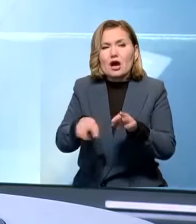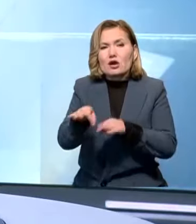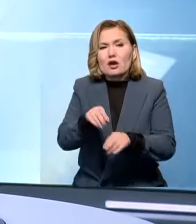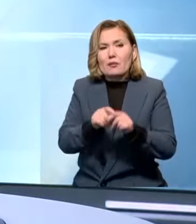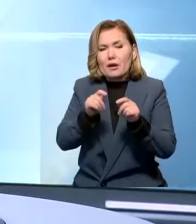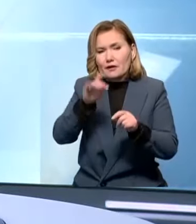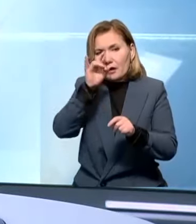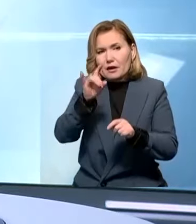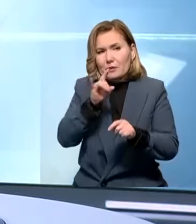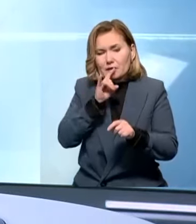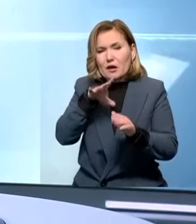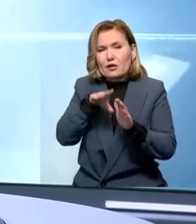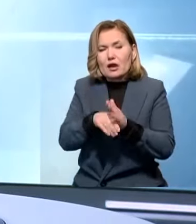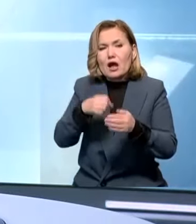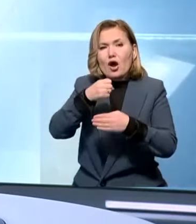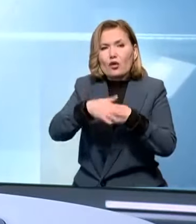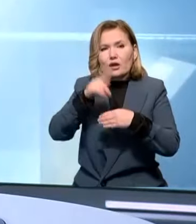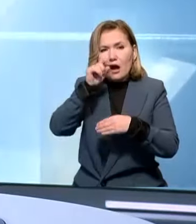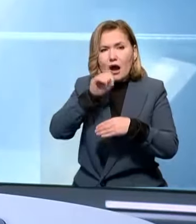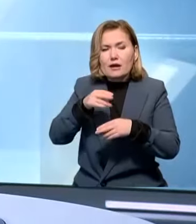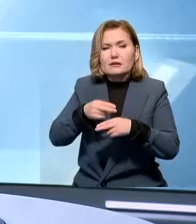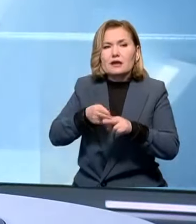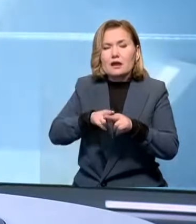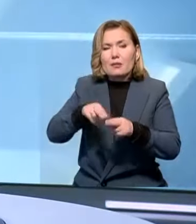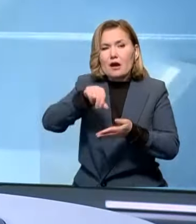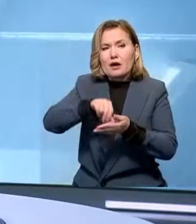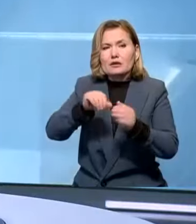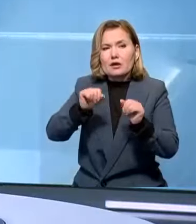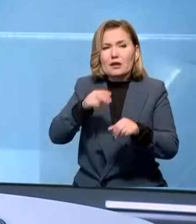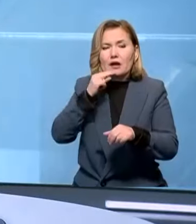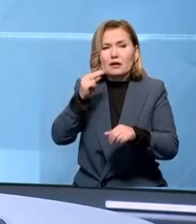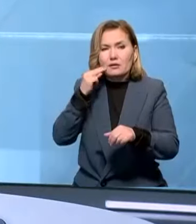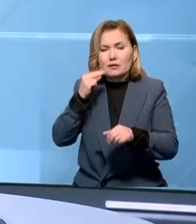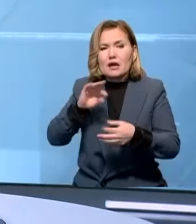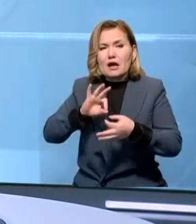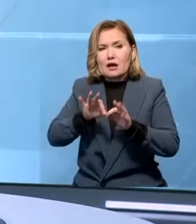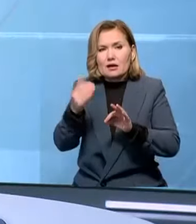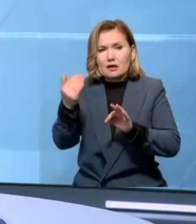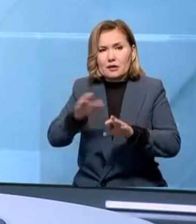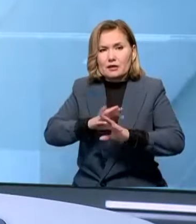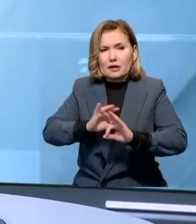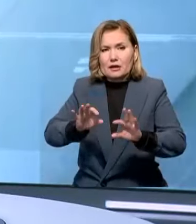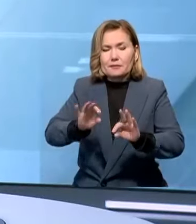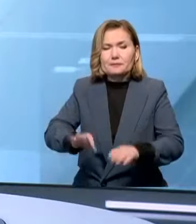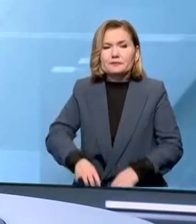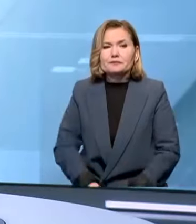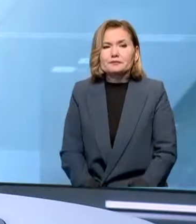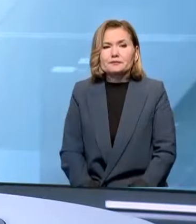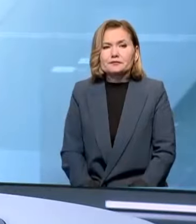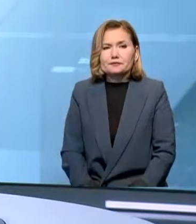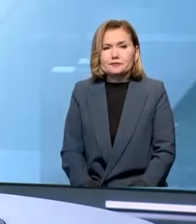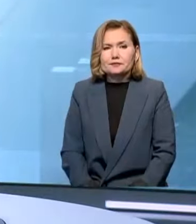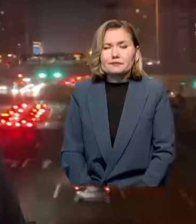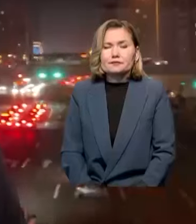jobağa tek Kazakstan gana emes, Ortalık Aziya elderi de katsalat. Kıtaydağı tilşimizdin reportajına seyir salayık.